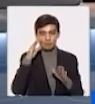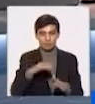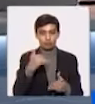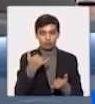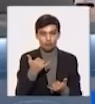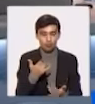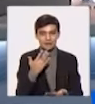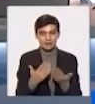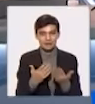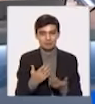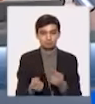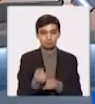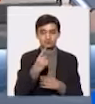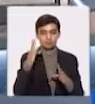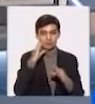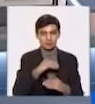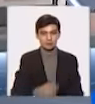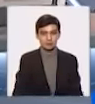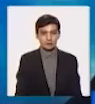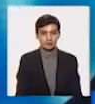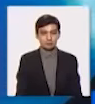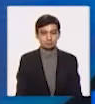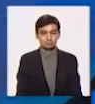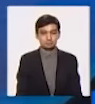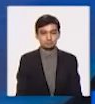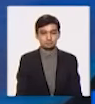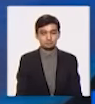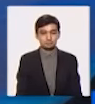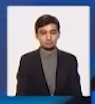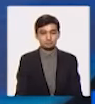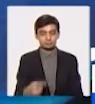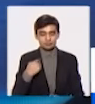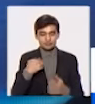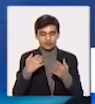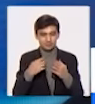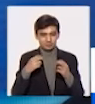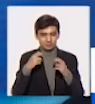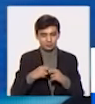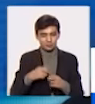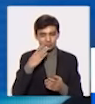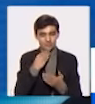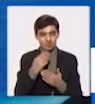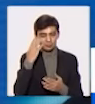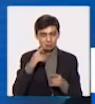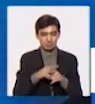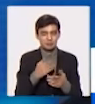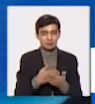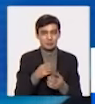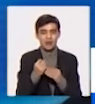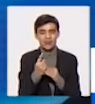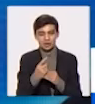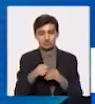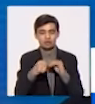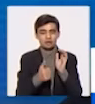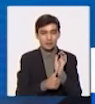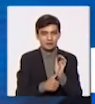бүгінде тіркелуі ықтимал екен. По нашему прогнозу, где-то вот с